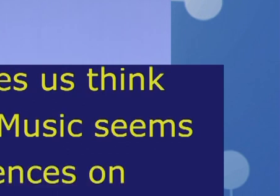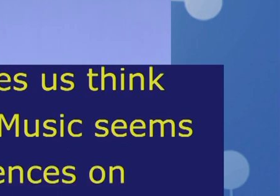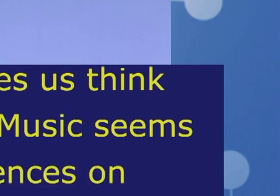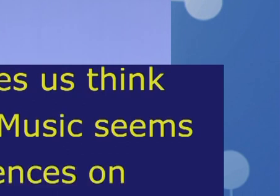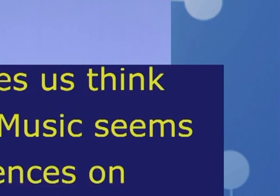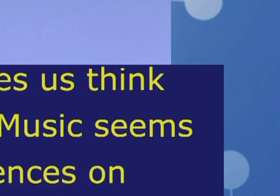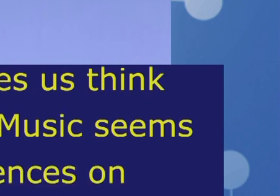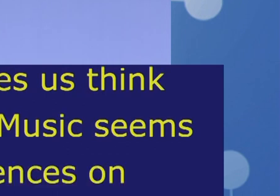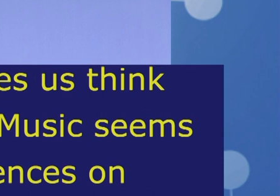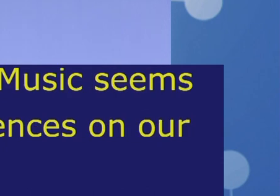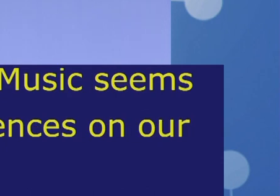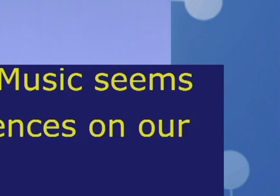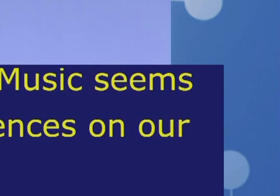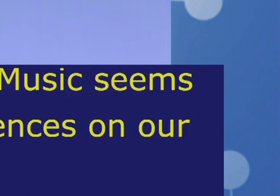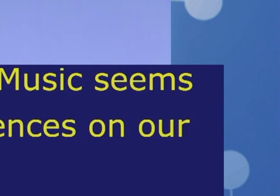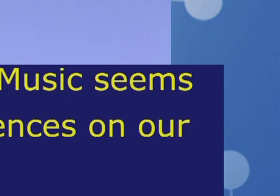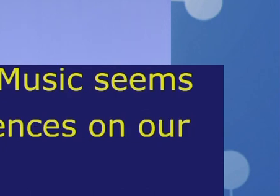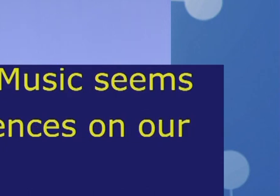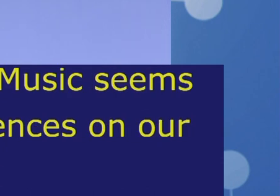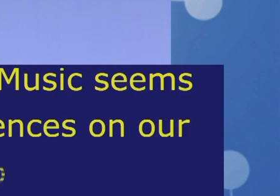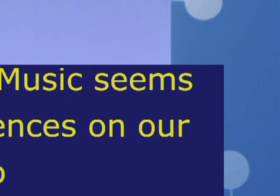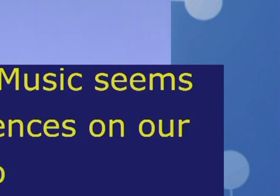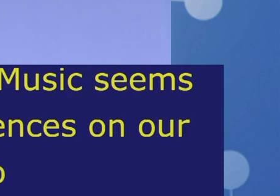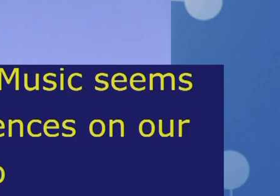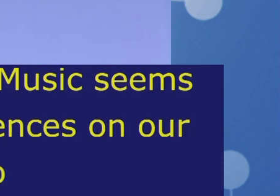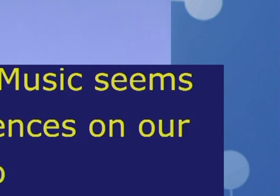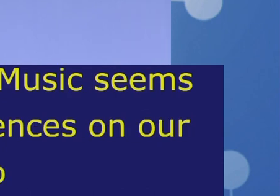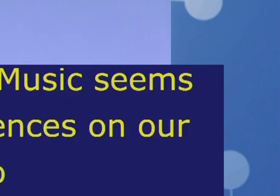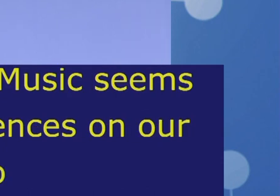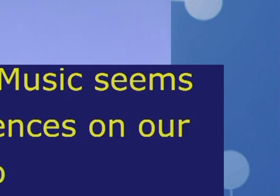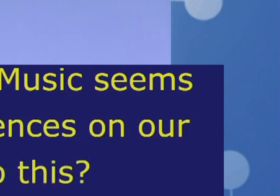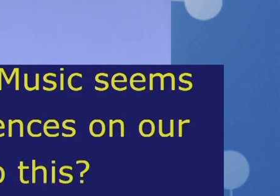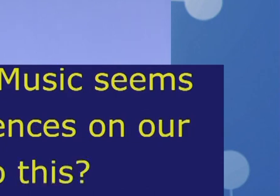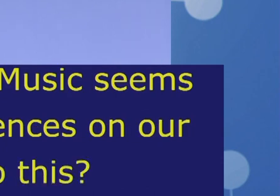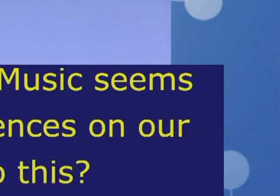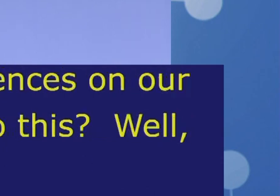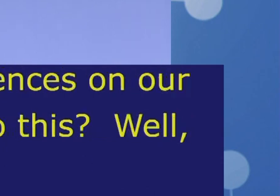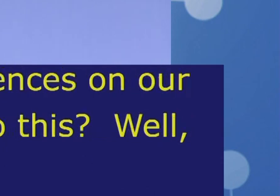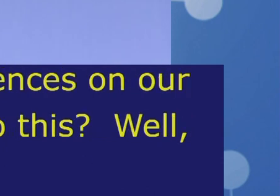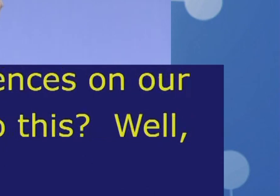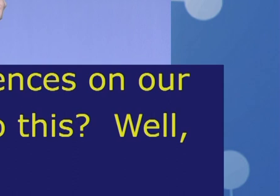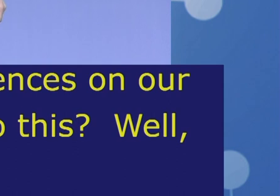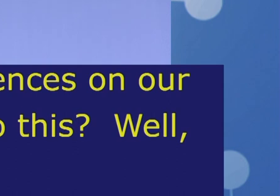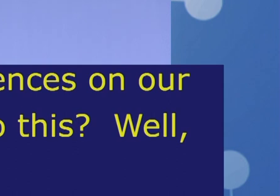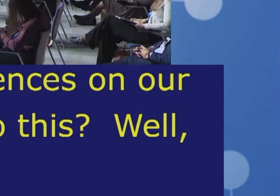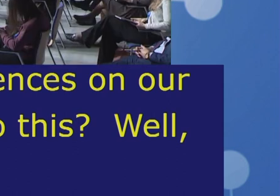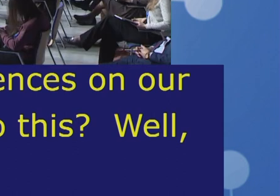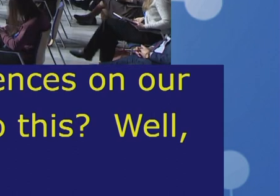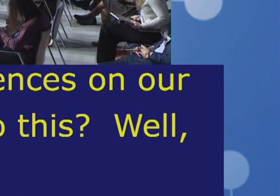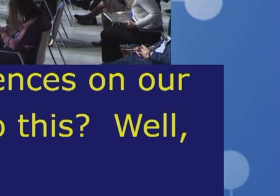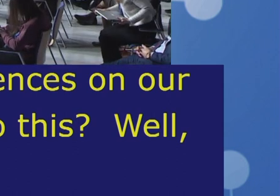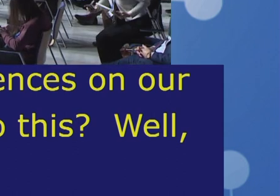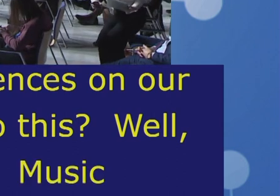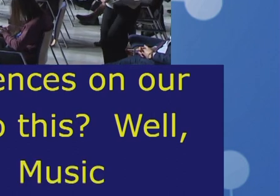także ma bardzo bezpośrednie przełożenie na to, jak się czujemy na co dzień. Dlaczego? Ze względu na